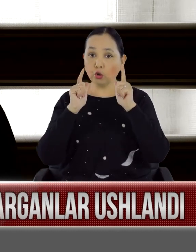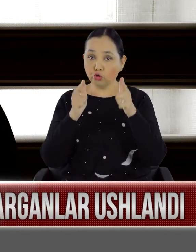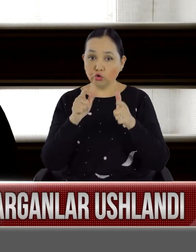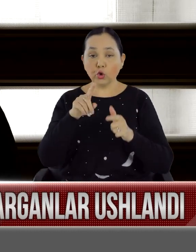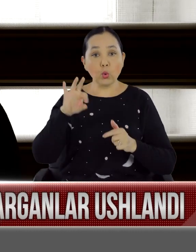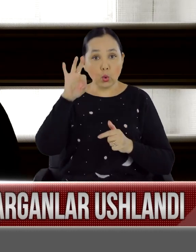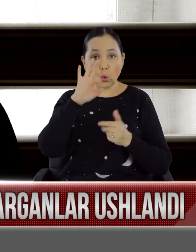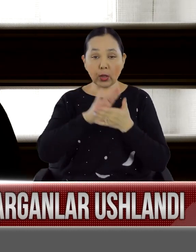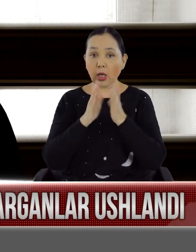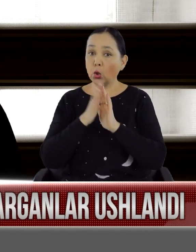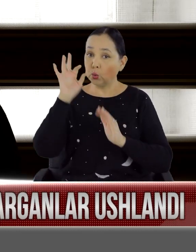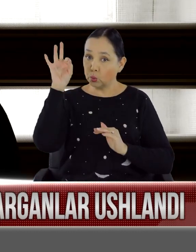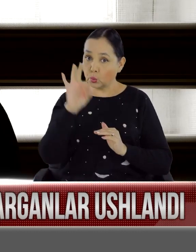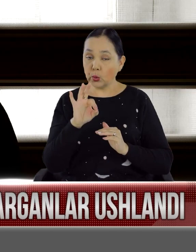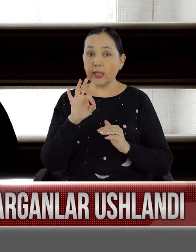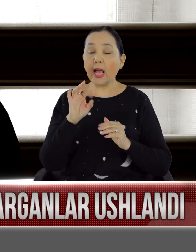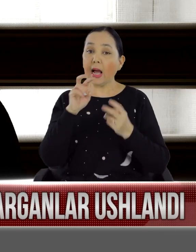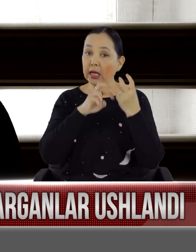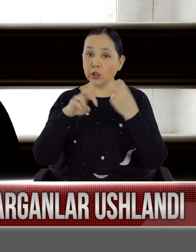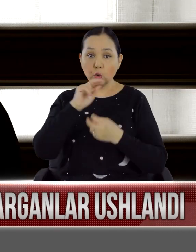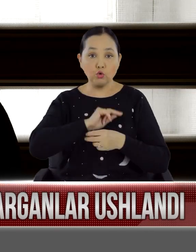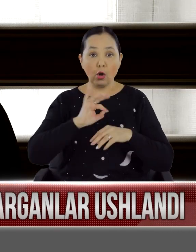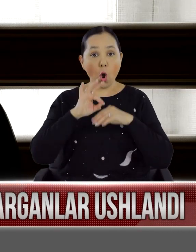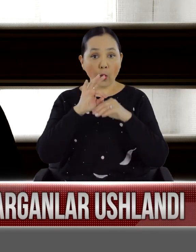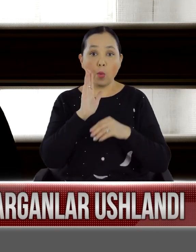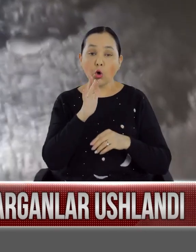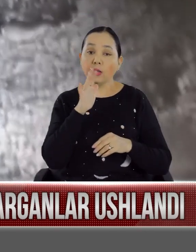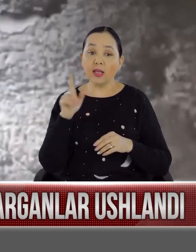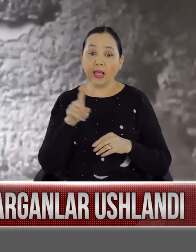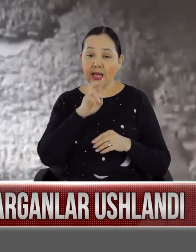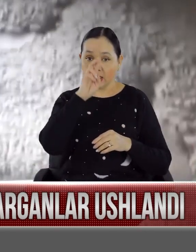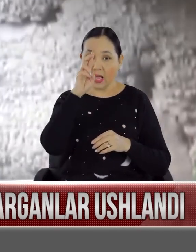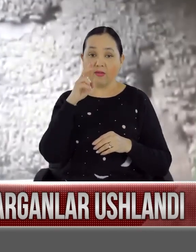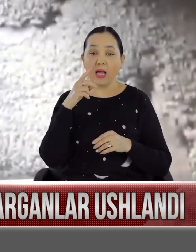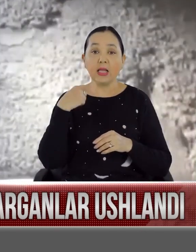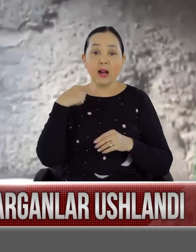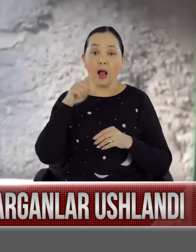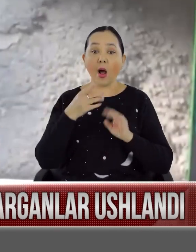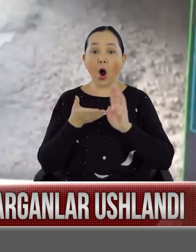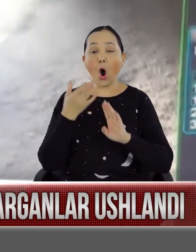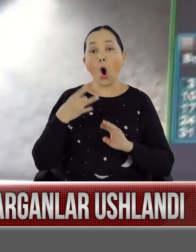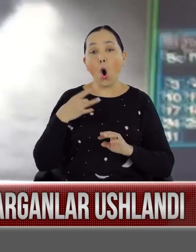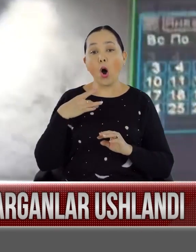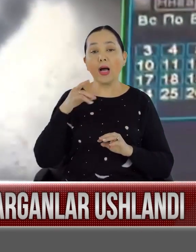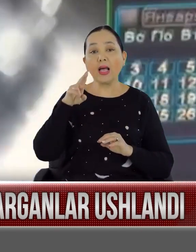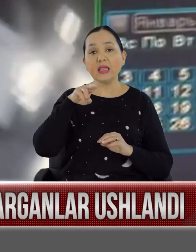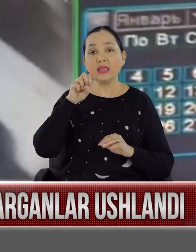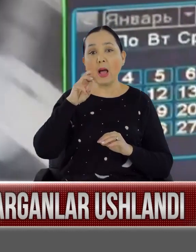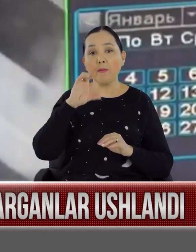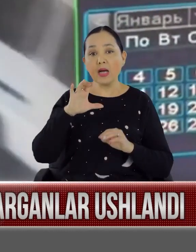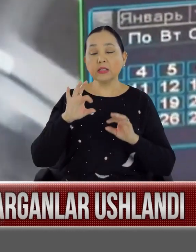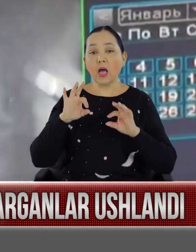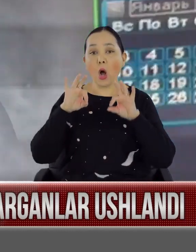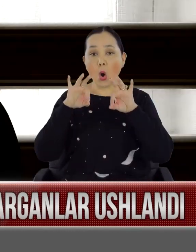Ushbu holat yuzasidan zudlik bilan tezkor qidiruv ishlarini olib borilgan vaqtda davlat raqami yechilgan oq Damas rusumli avtomobilga